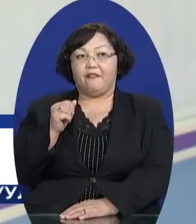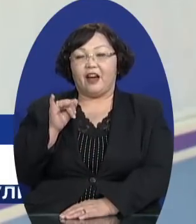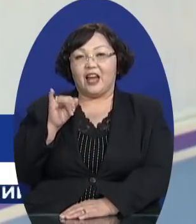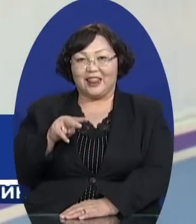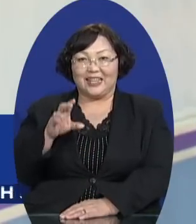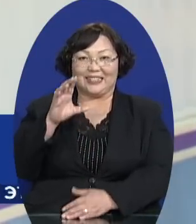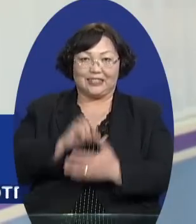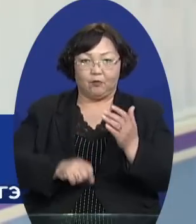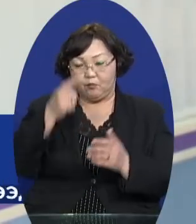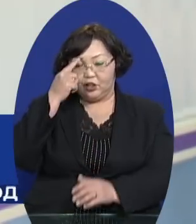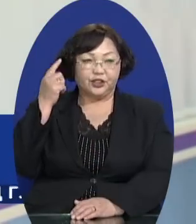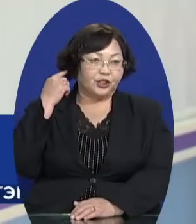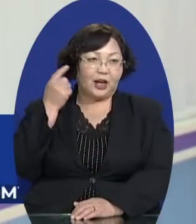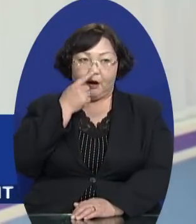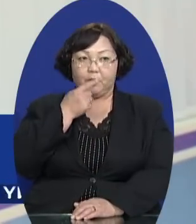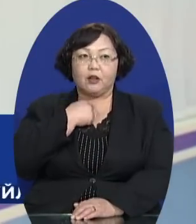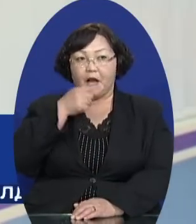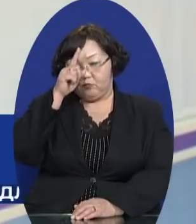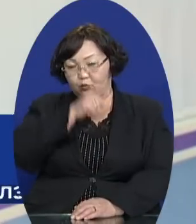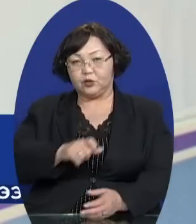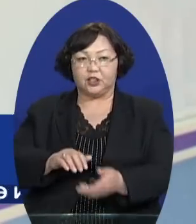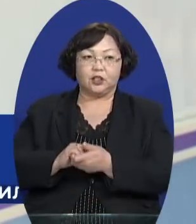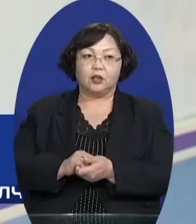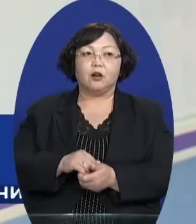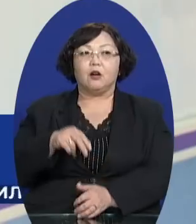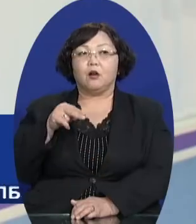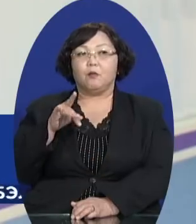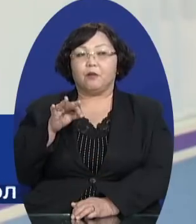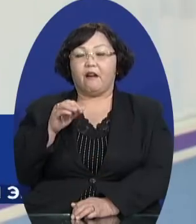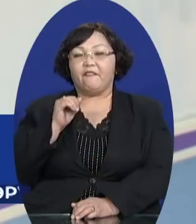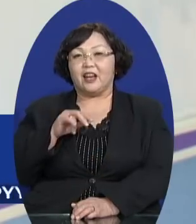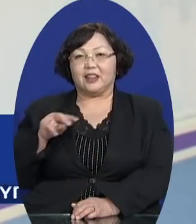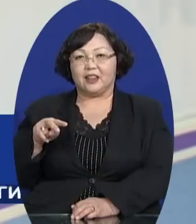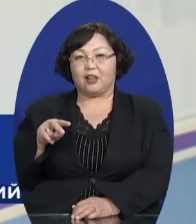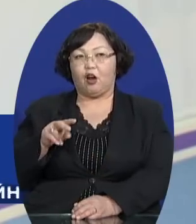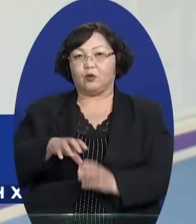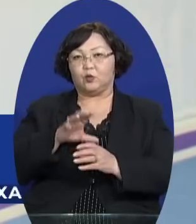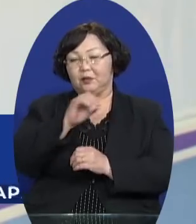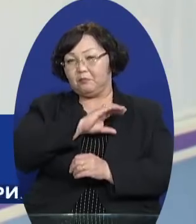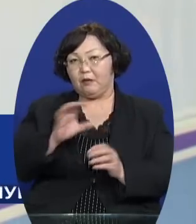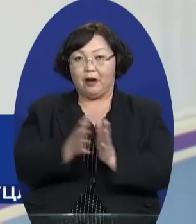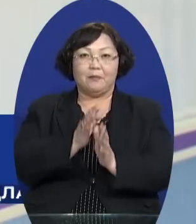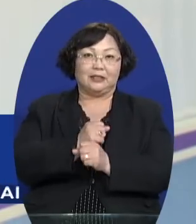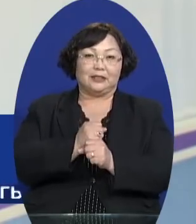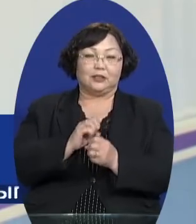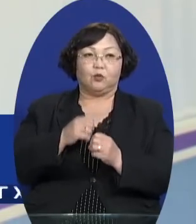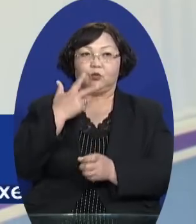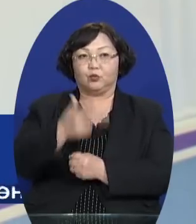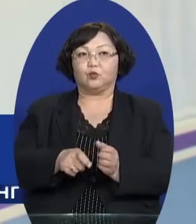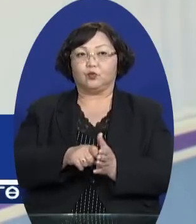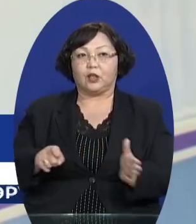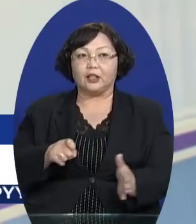Монголын чих хамар хоолын эмч нарын нийгэмлэг Рафаэл интернэшнл байгууллагатай хамтарч 3 жилийн хугацаатаагаар яг энэ